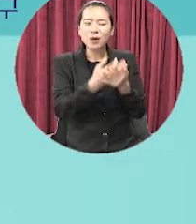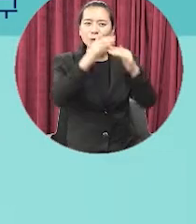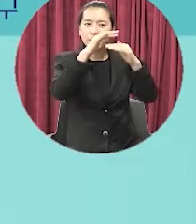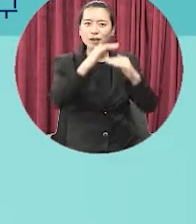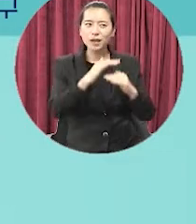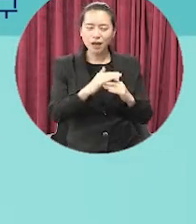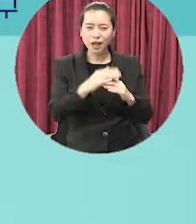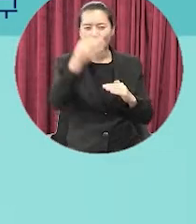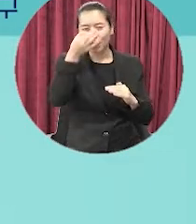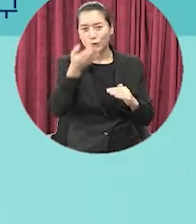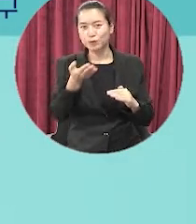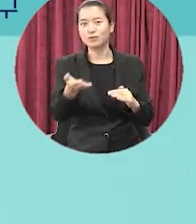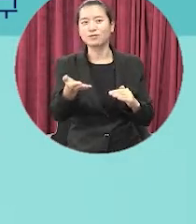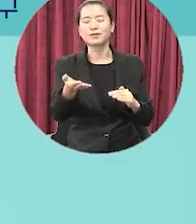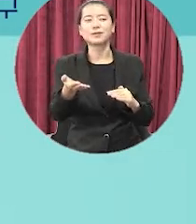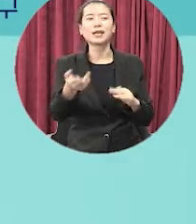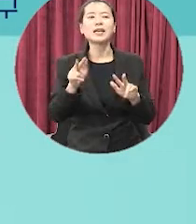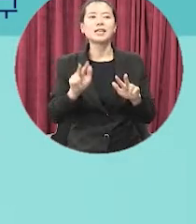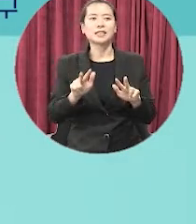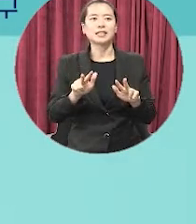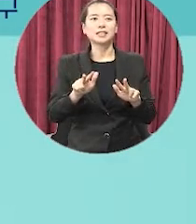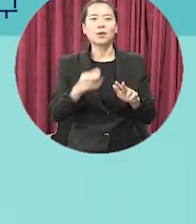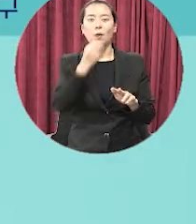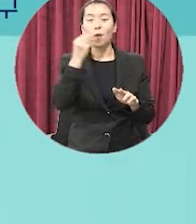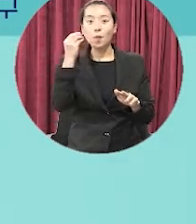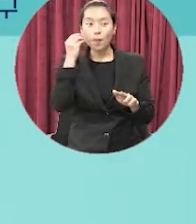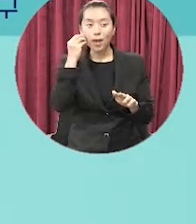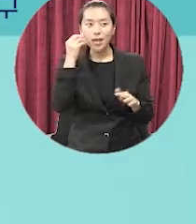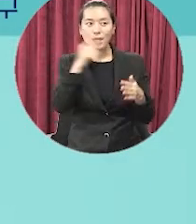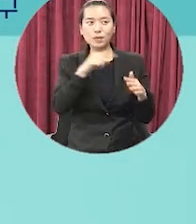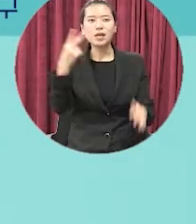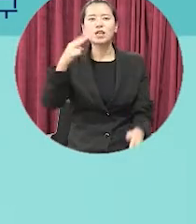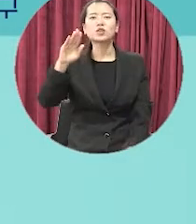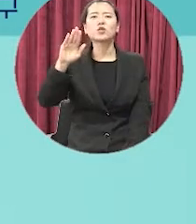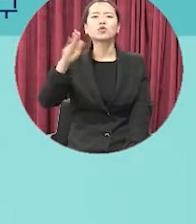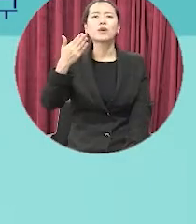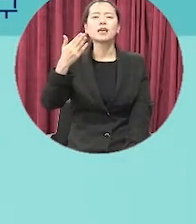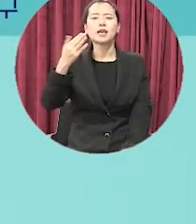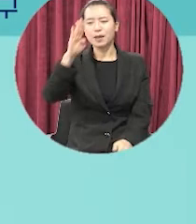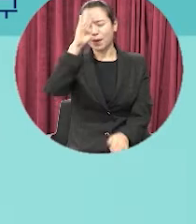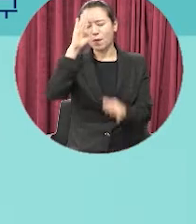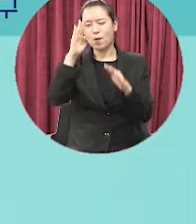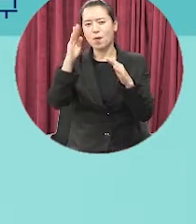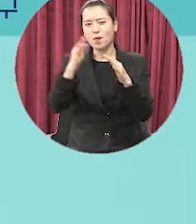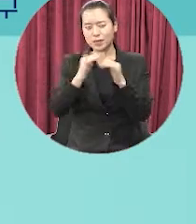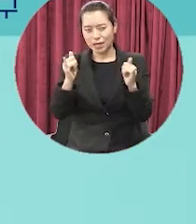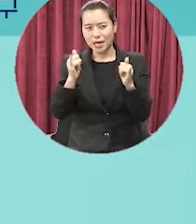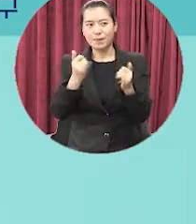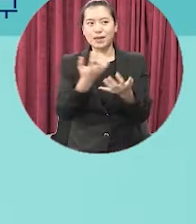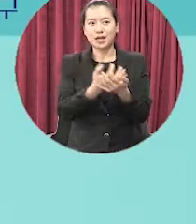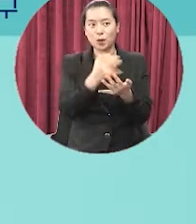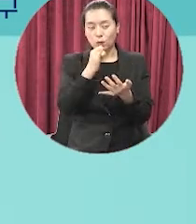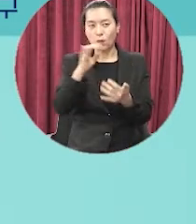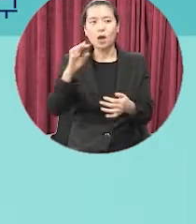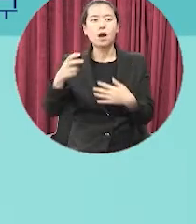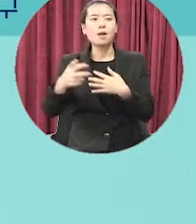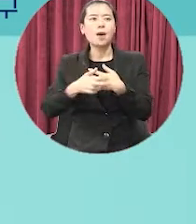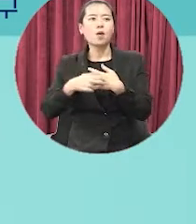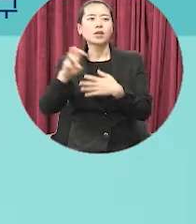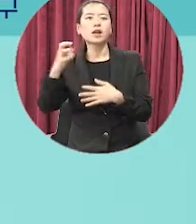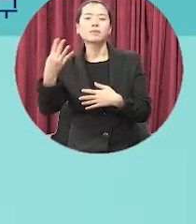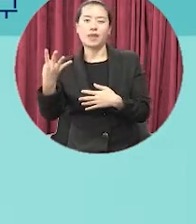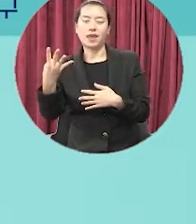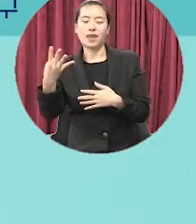보실 수 있습니다 현재 피더 내 3 5039 만 명 가량의 환자 데이터 34개 의류 기간 애시 댄디 b 가